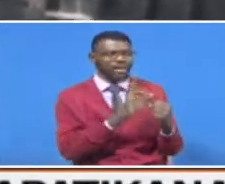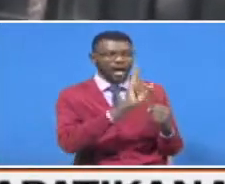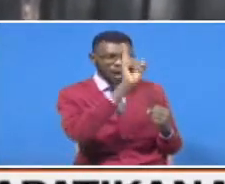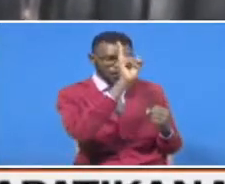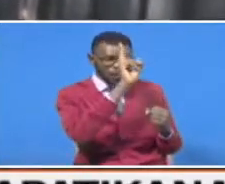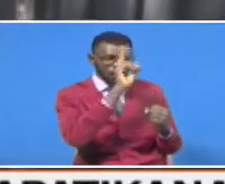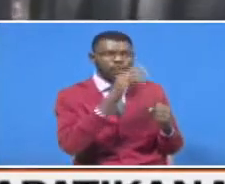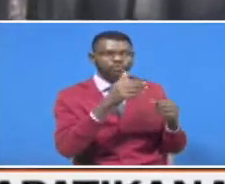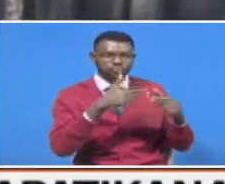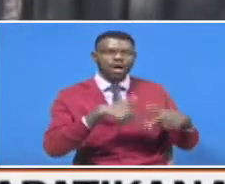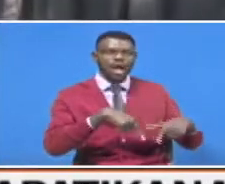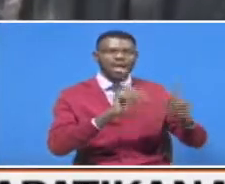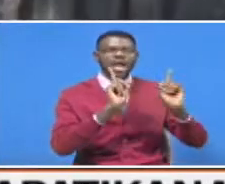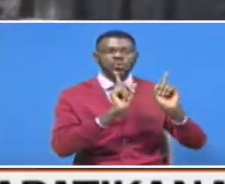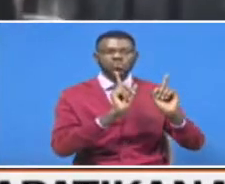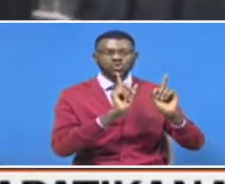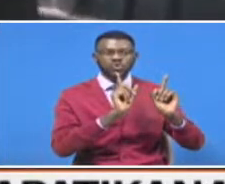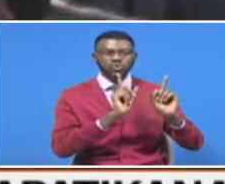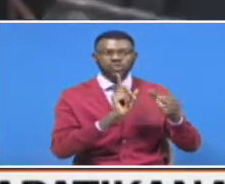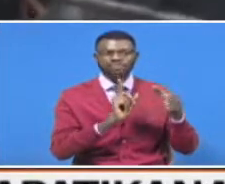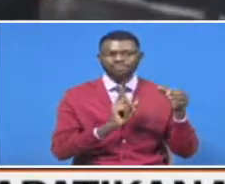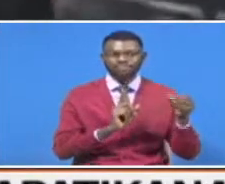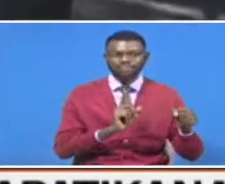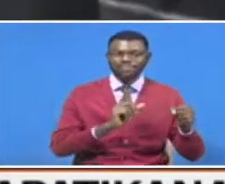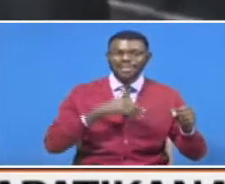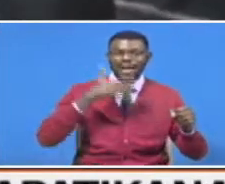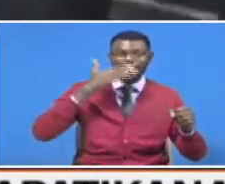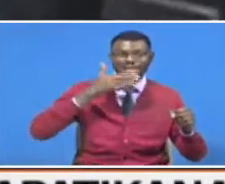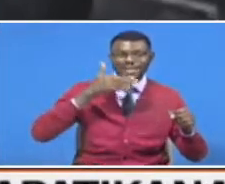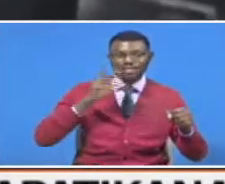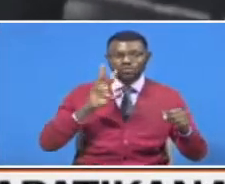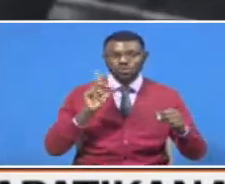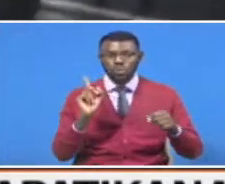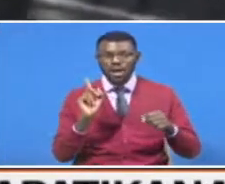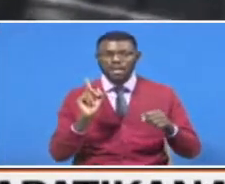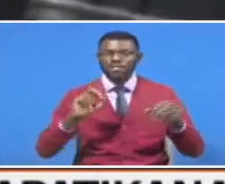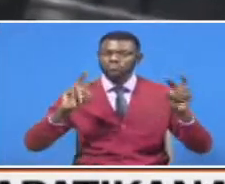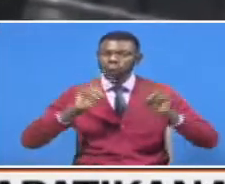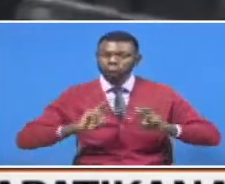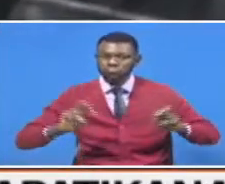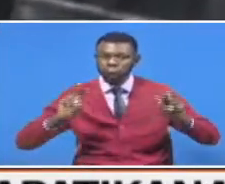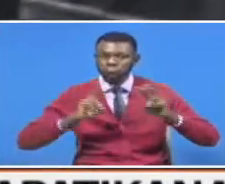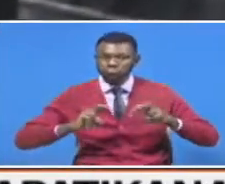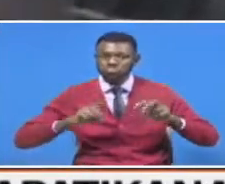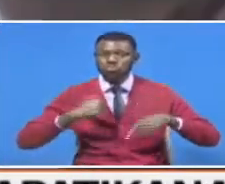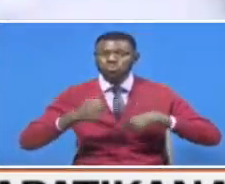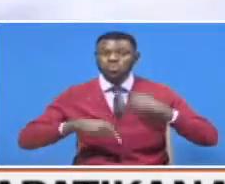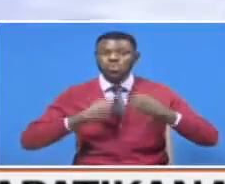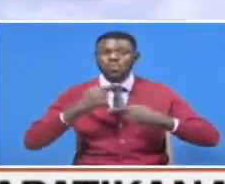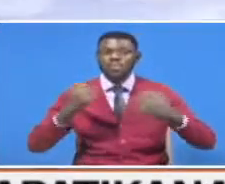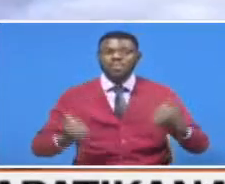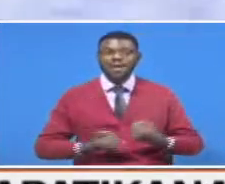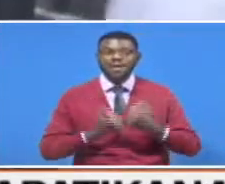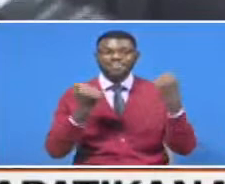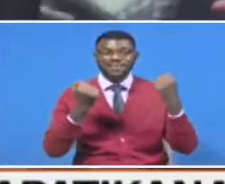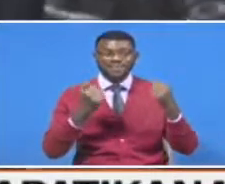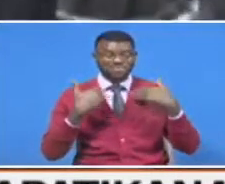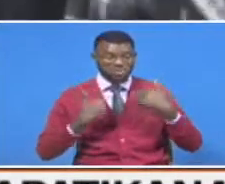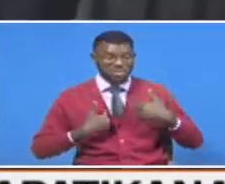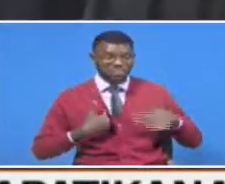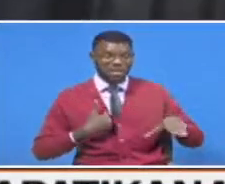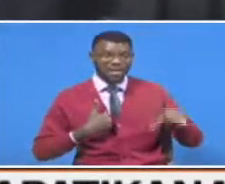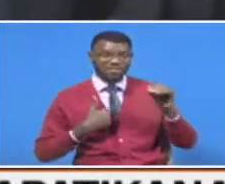walipewa kibali cha kuwazuilia kwa siku 21 zaidi ili kukamilisha uchunguzi wao. Kufuatia kupatikana kwa mwili wa